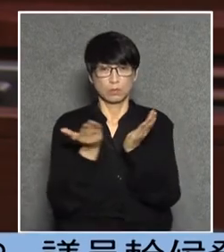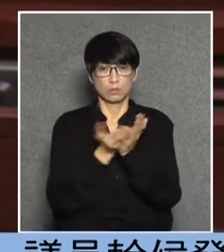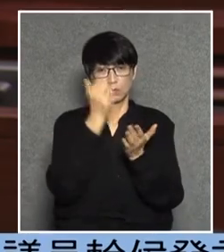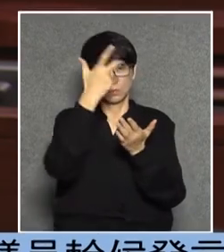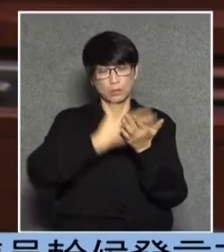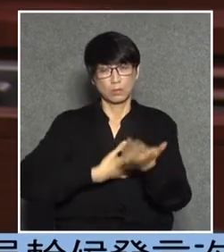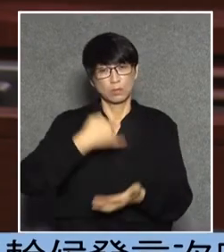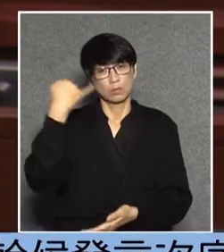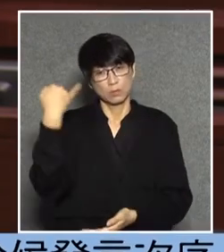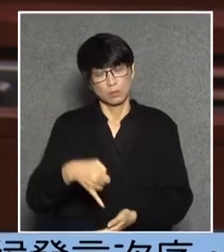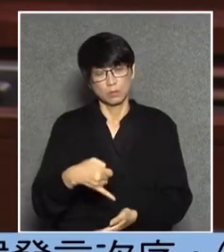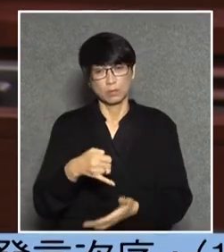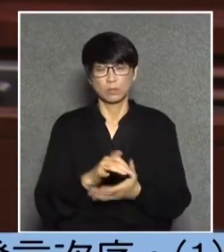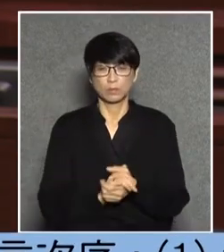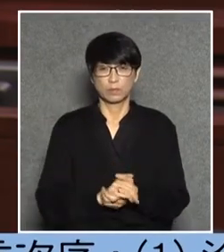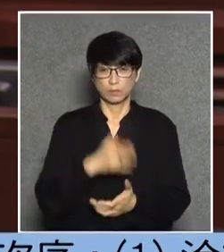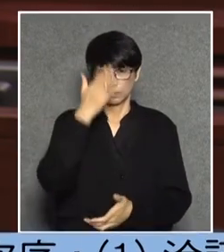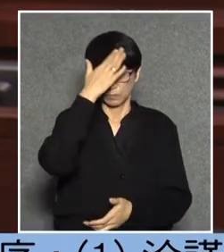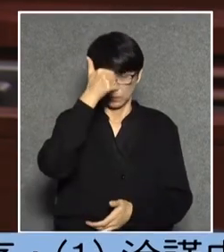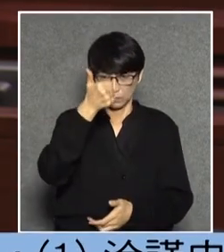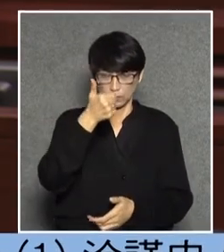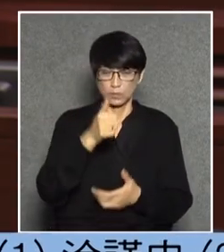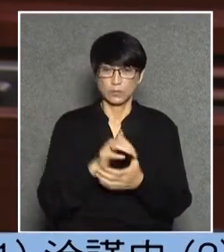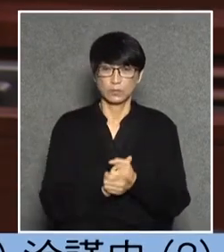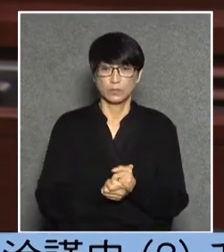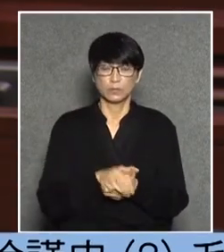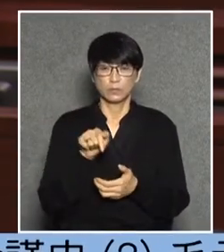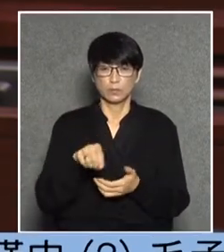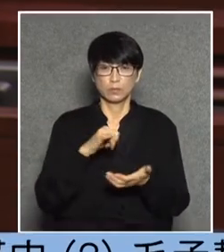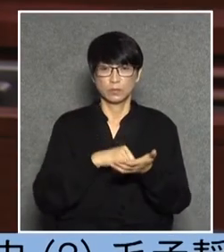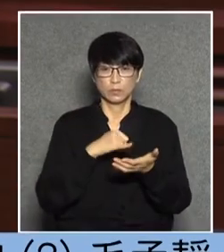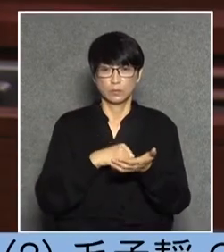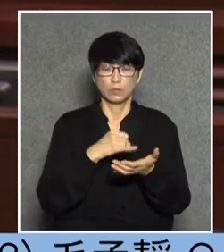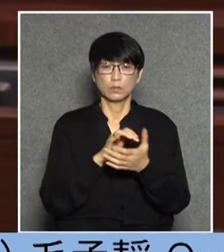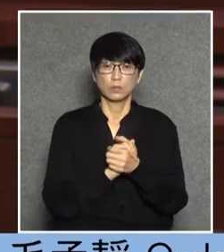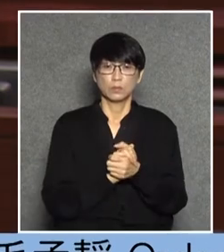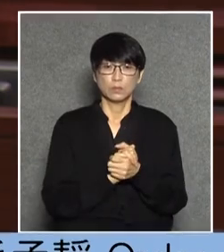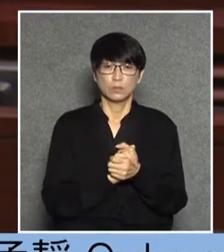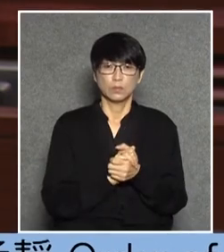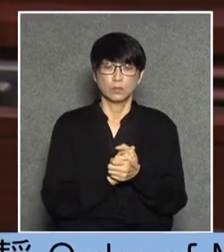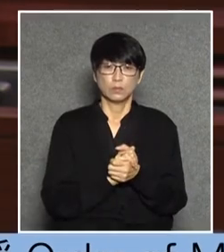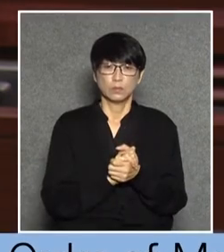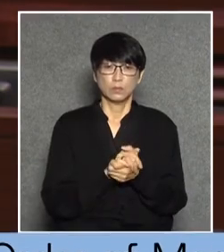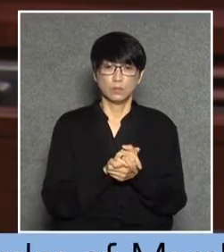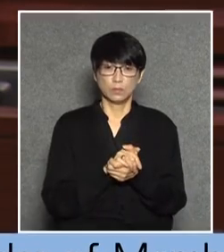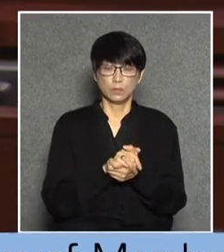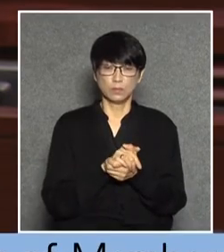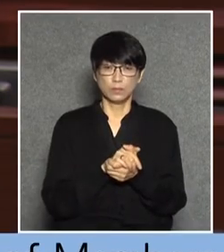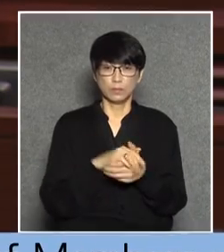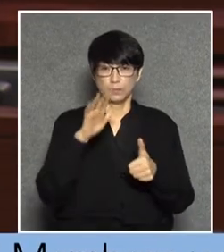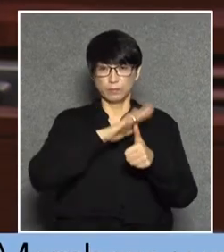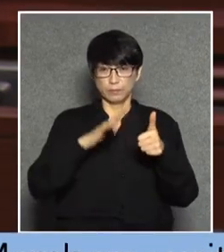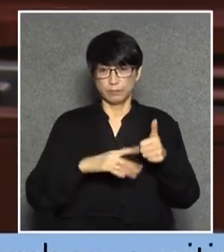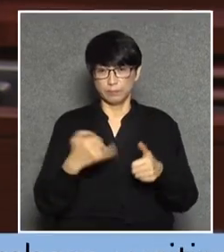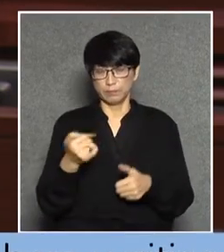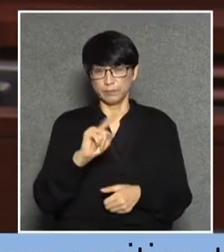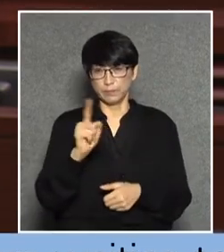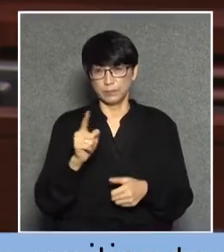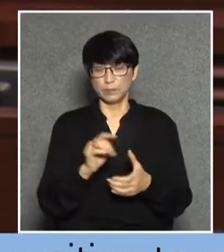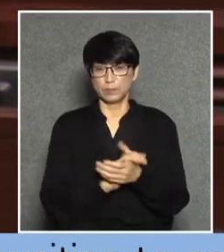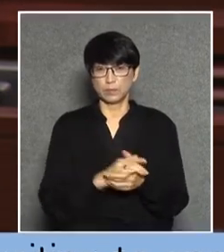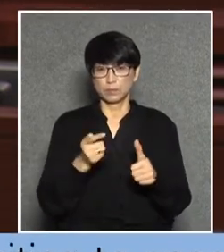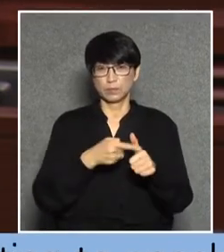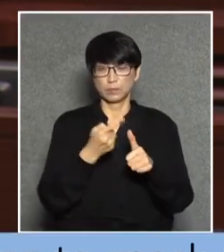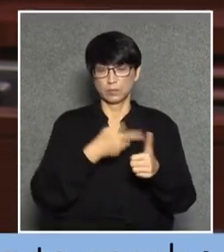嘛？好彩呢一個稅務條例都淨係個禍害就係衰就衰在點樣咧？就係減咗嗰